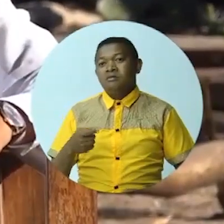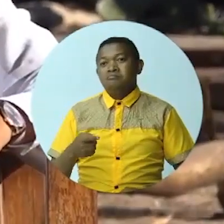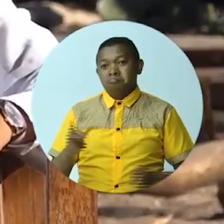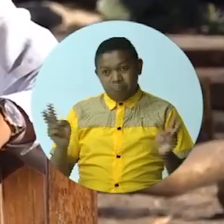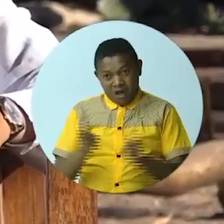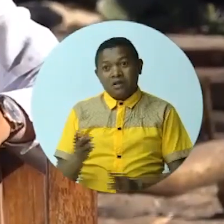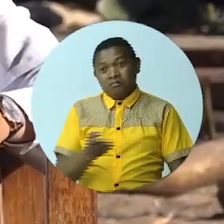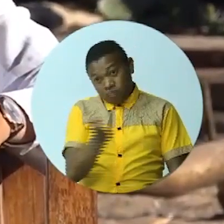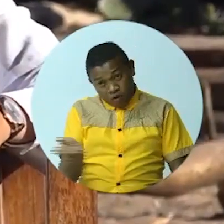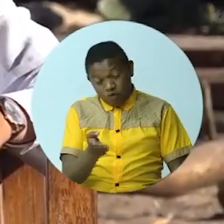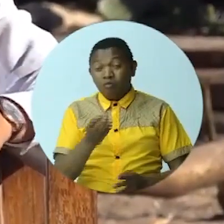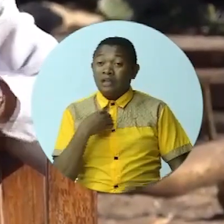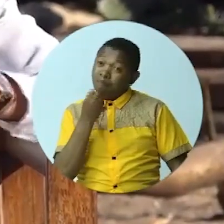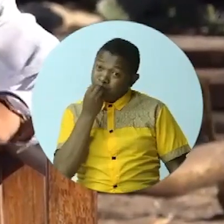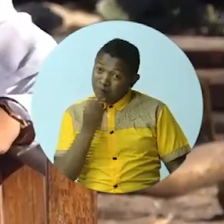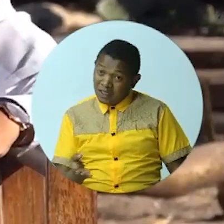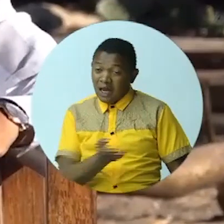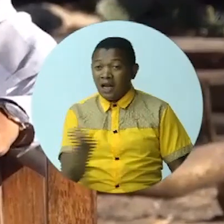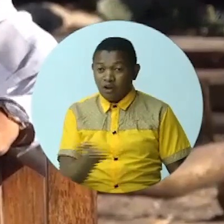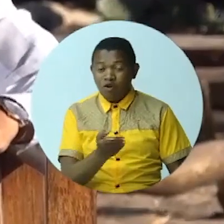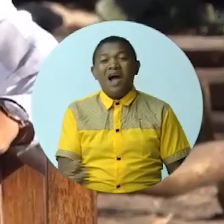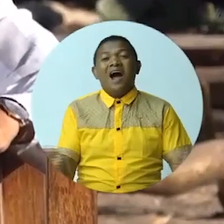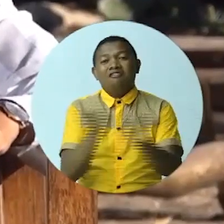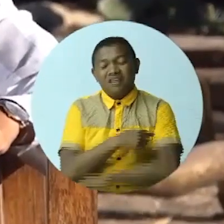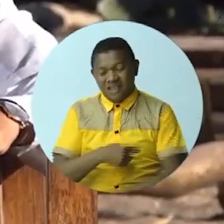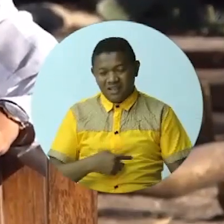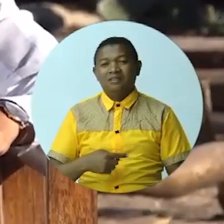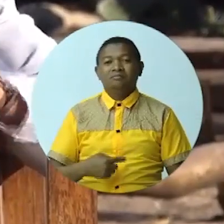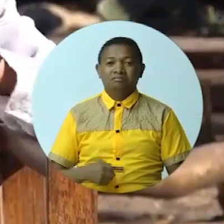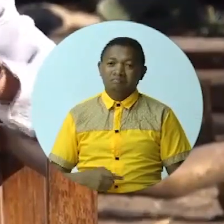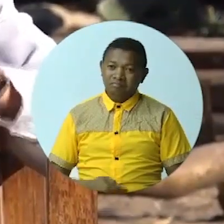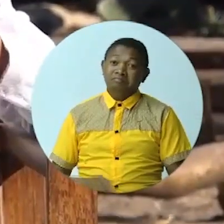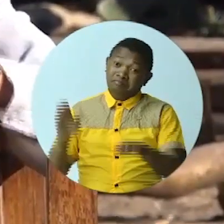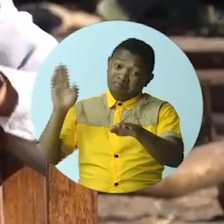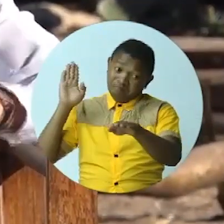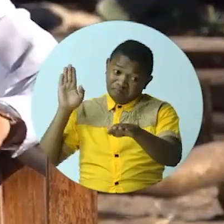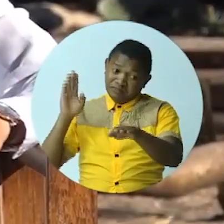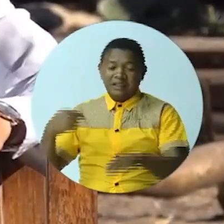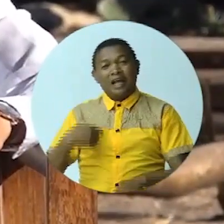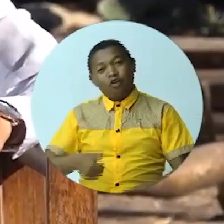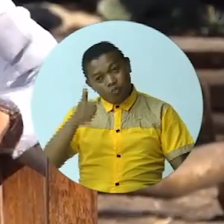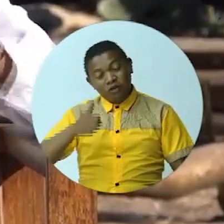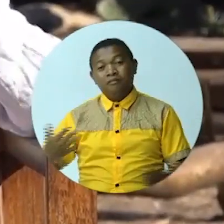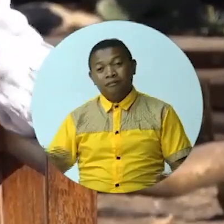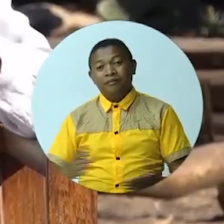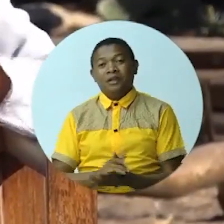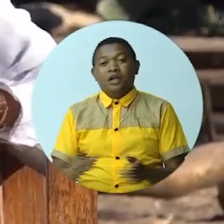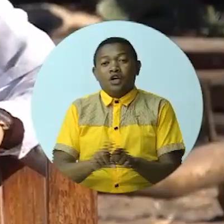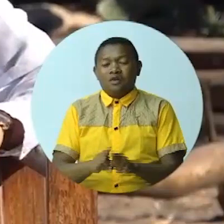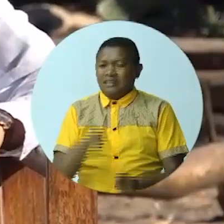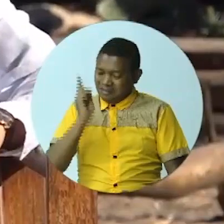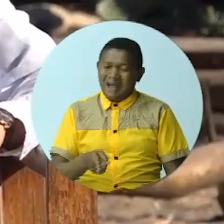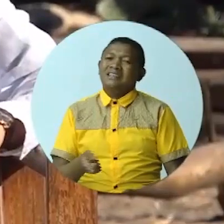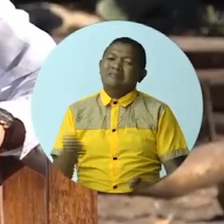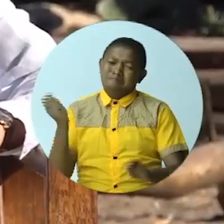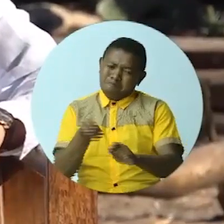ray manontolo dia mamerina ny vely rano tsy maintsy fitaintsika ary tsy maintsy